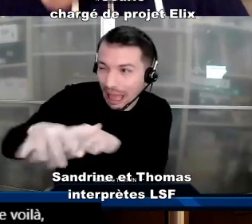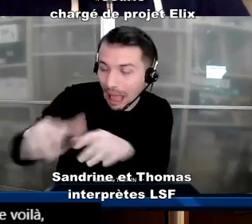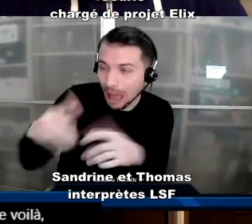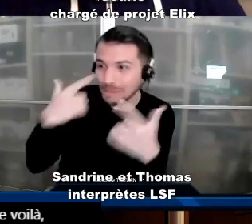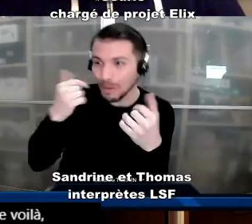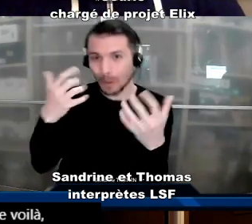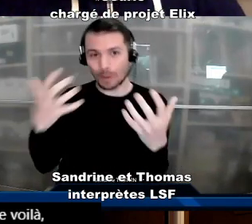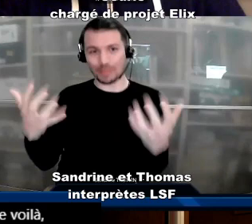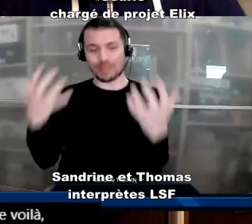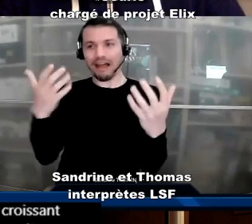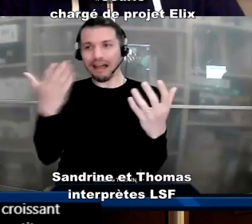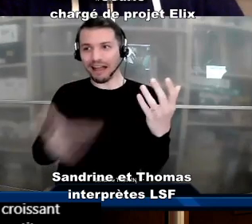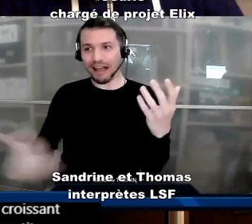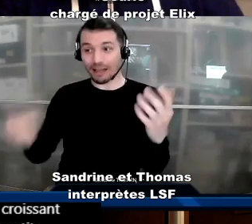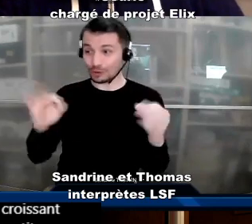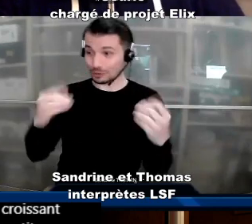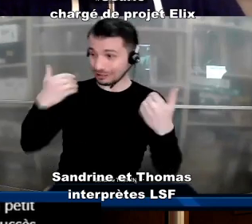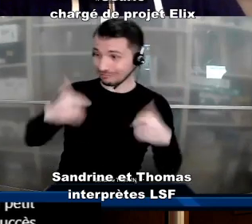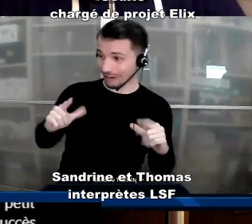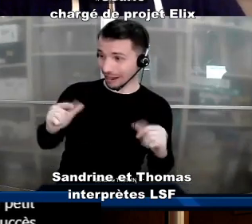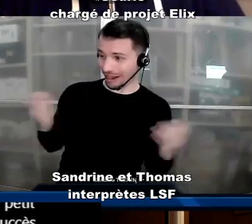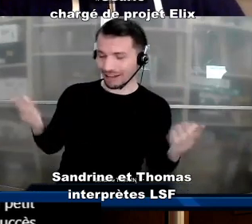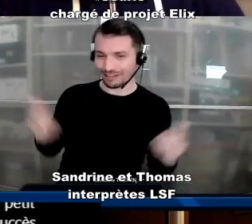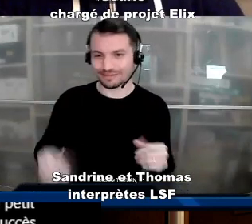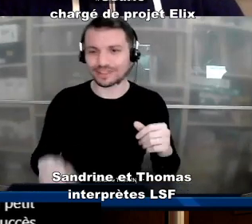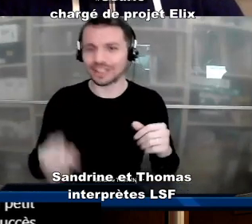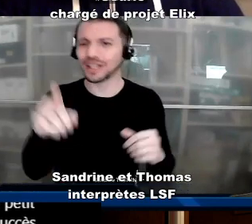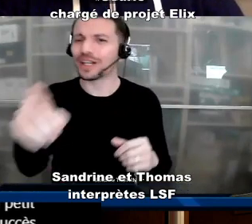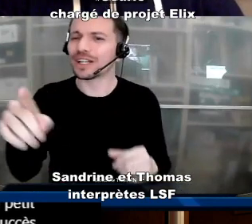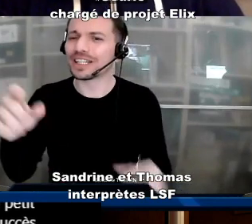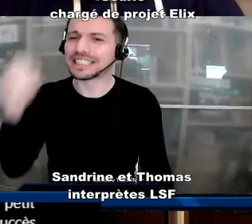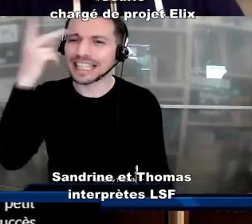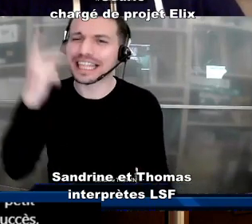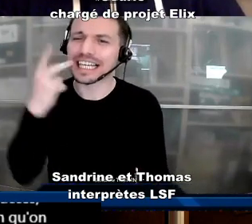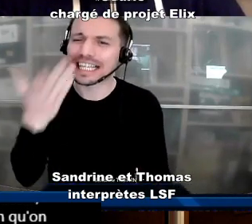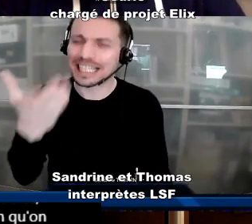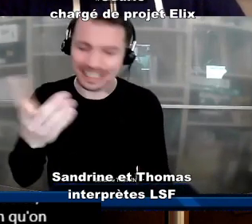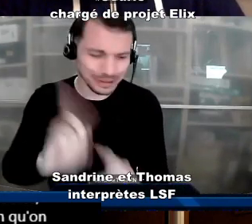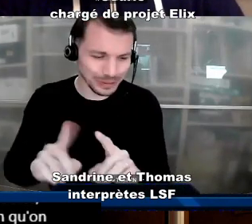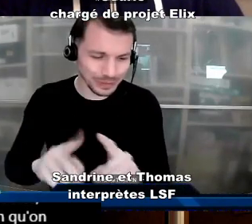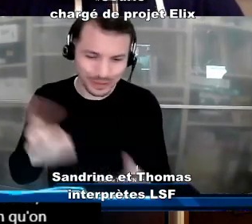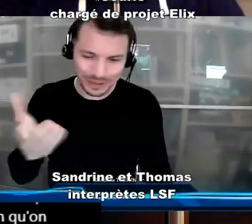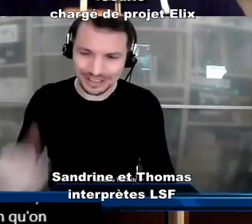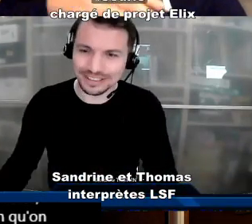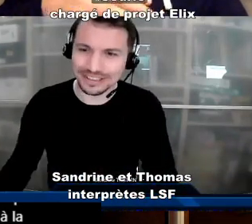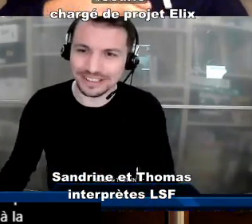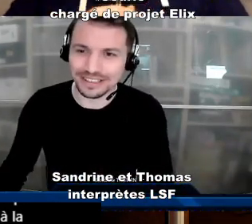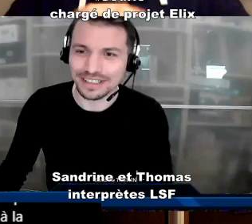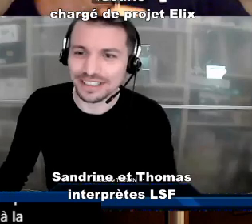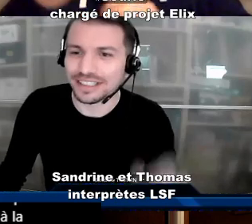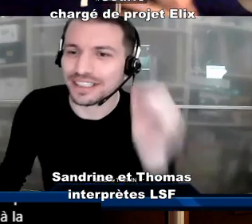ça, exactement. Tu voulais dire quelque chose, Cédric, tu voulais compléter ?